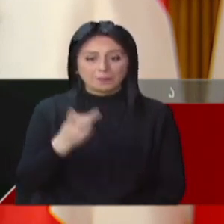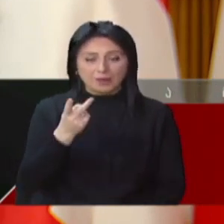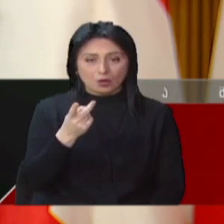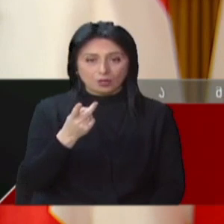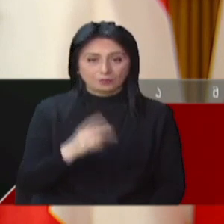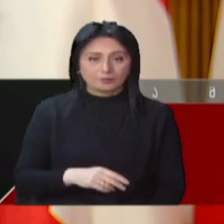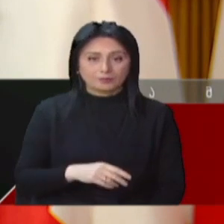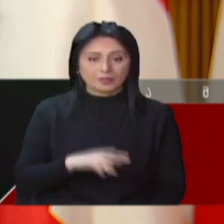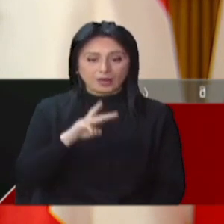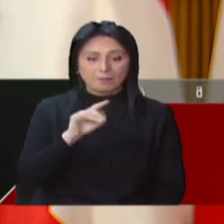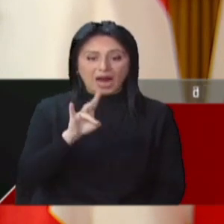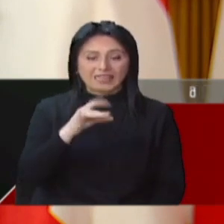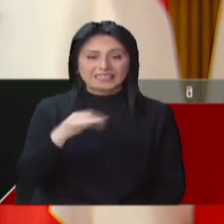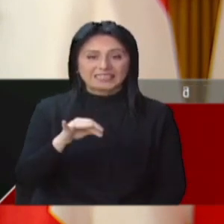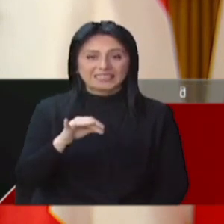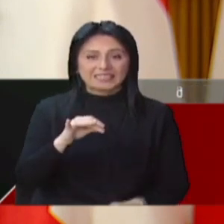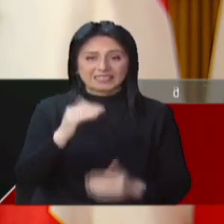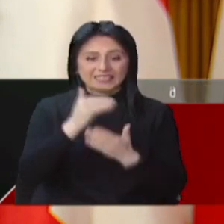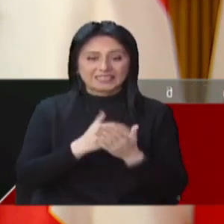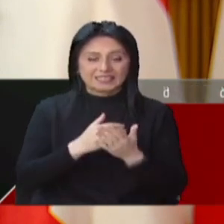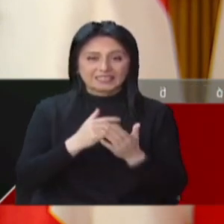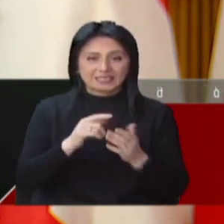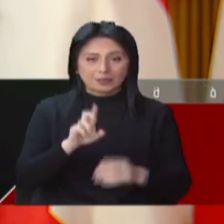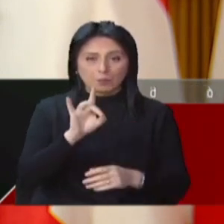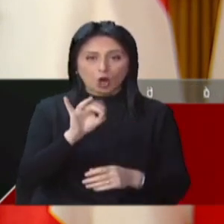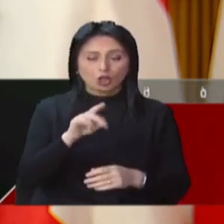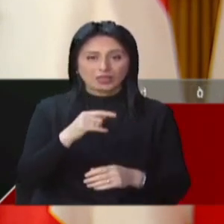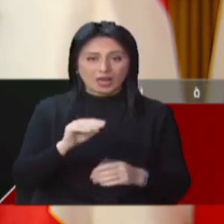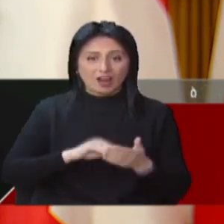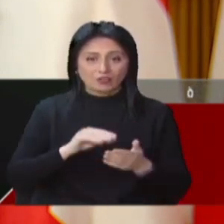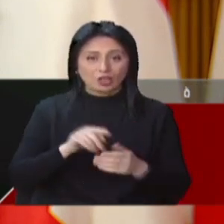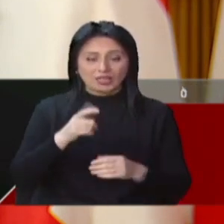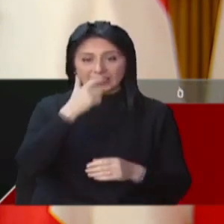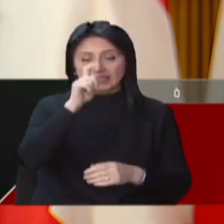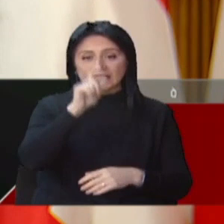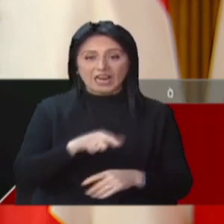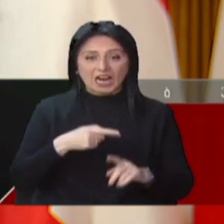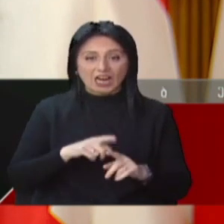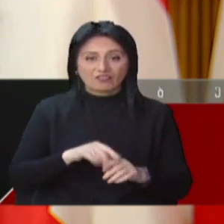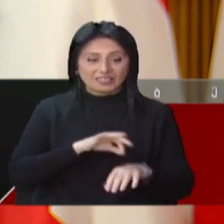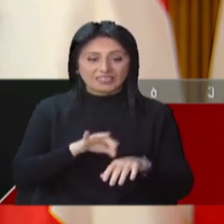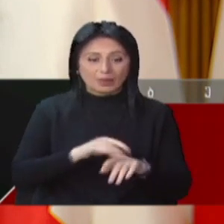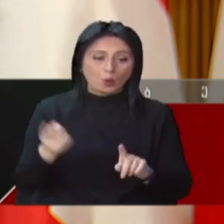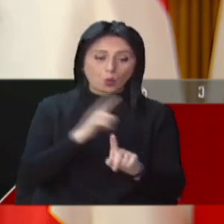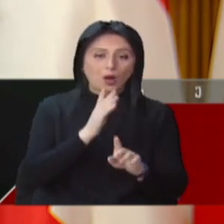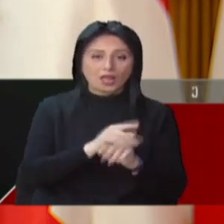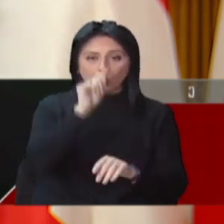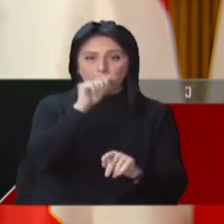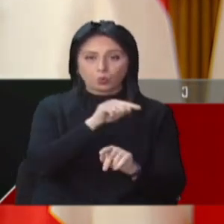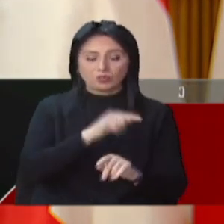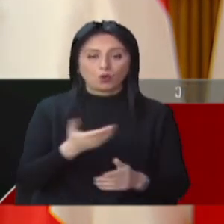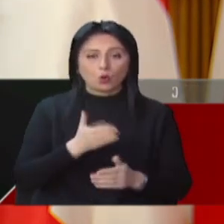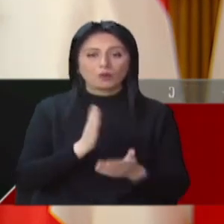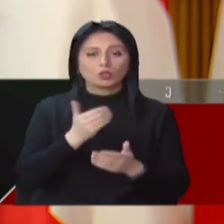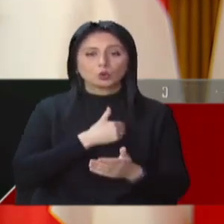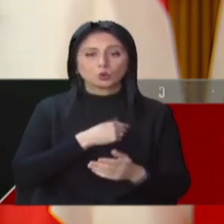Meore Magnitskis CIS autori, Batoni Broderi ambobs, rom Mikhail Saakashvilis tsamebis ukan dgas Putini,